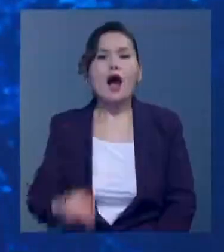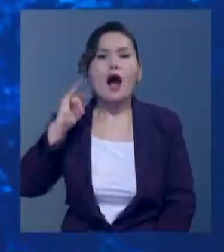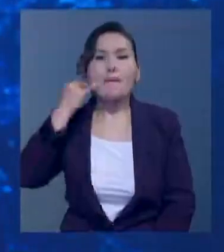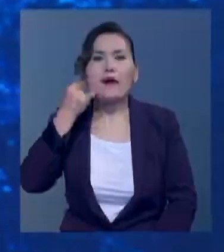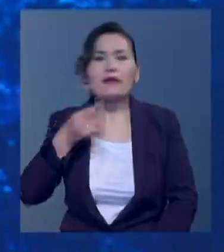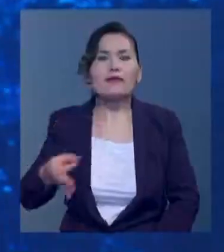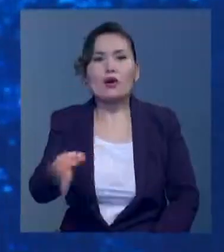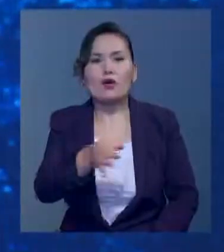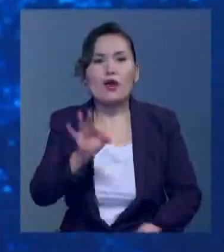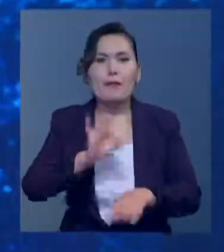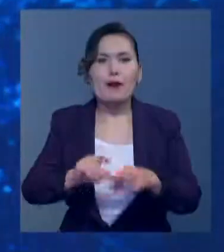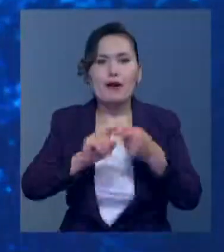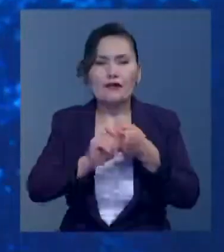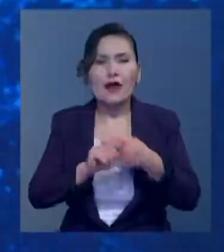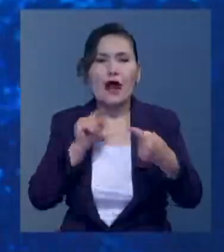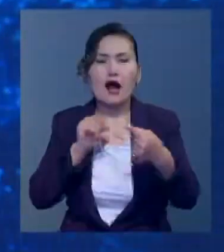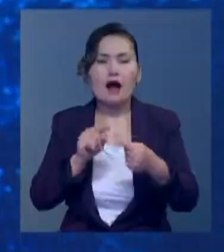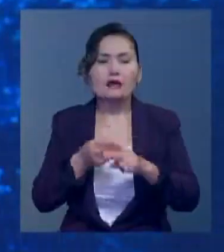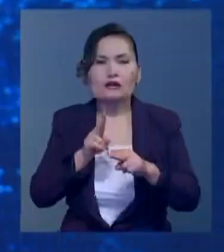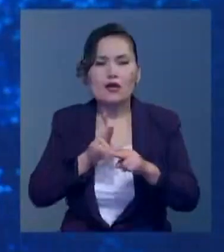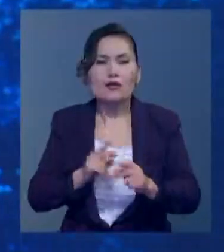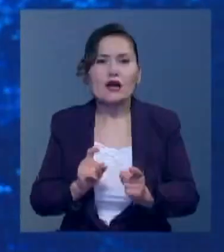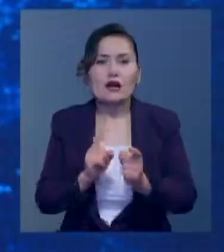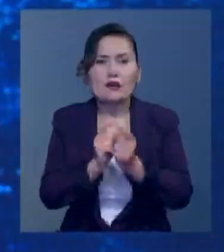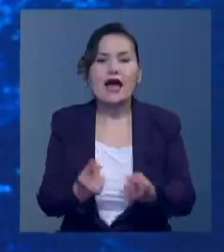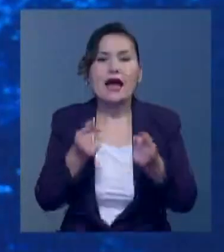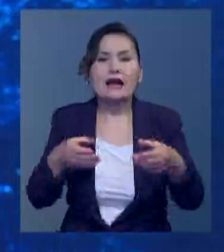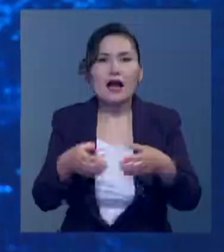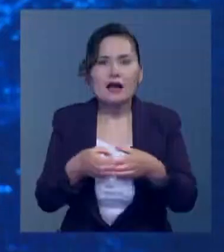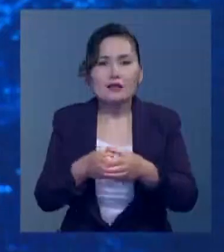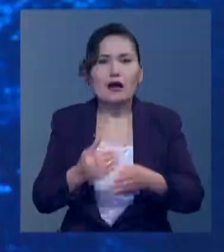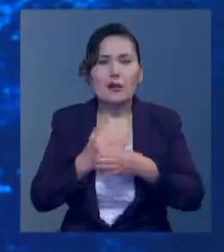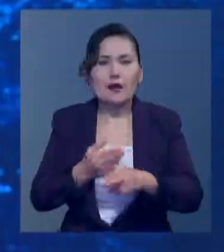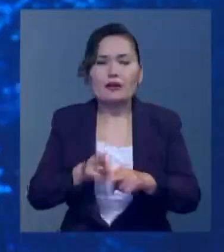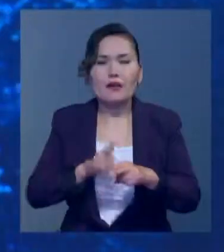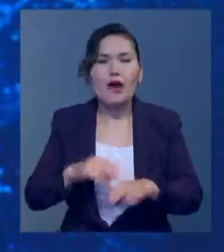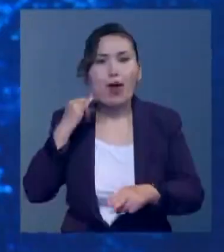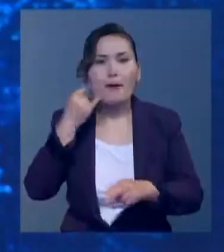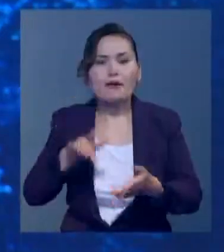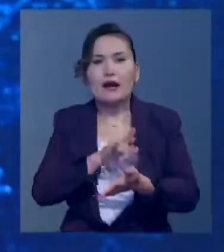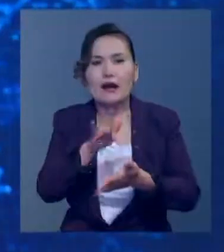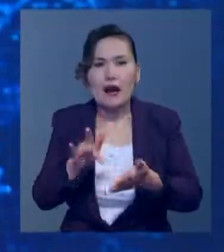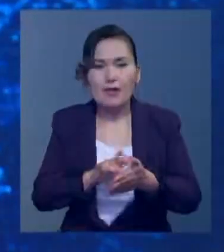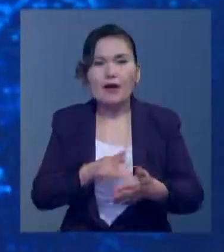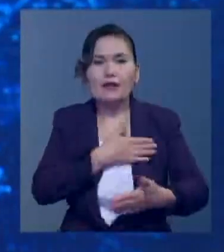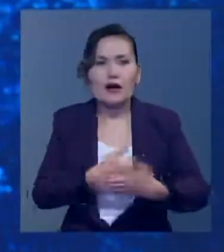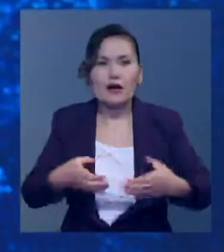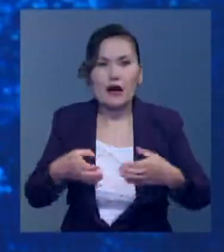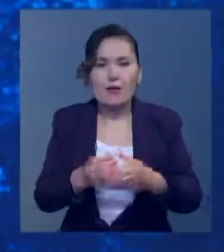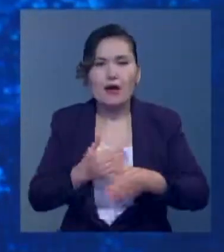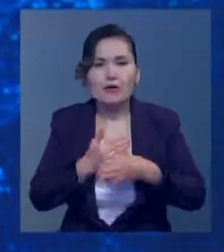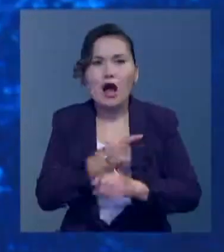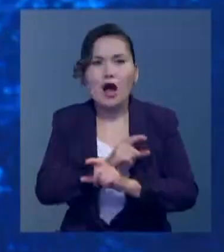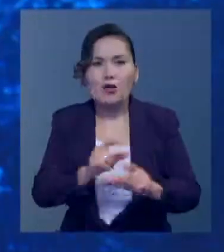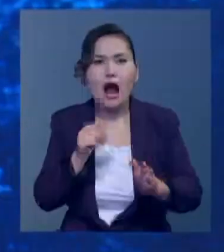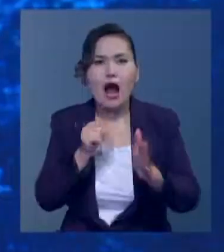Павлодар облысында пандемияға қарсы күреске ірі кәсіпорындар атсалысып келеді. Павлодар мейірімді қала жобасы басталған қысқа мерзімде